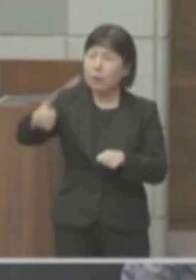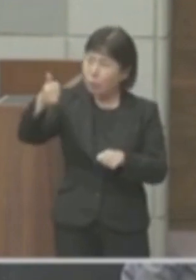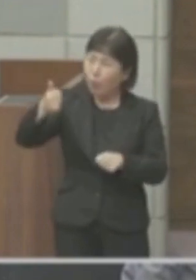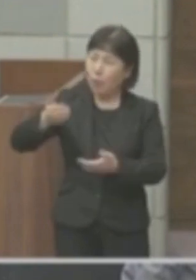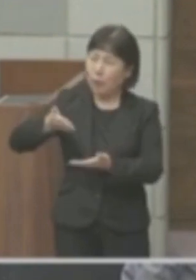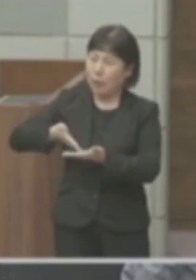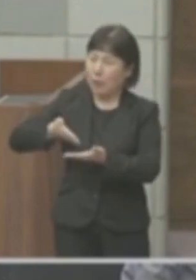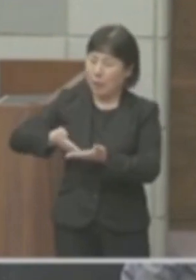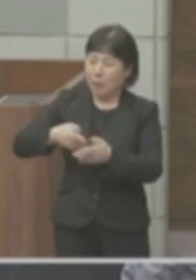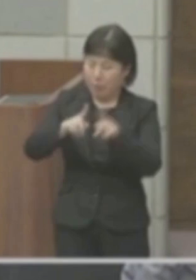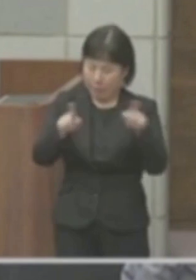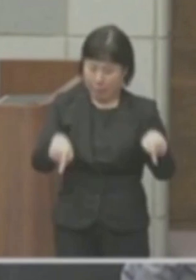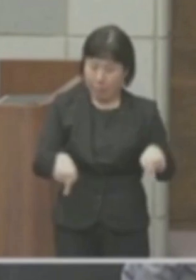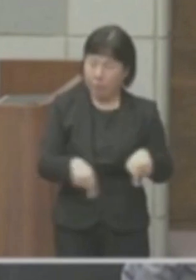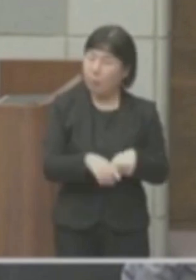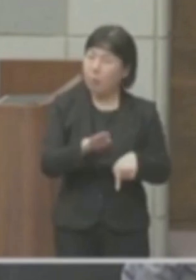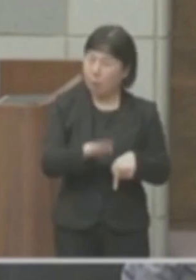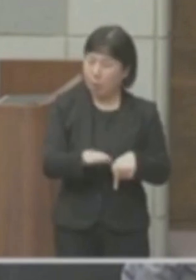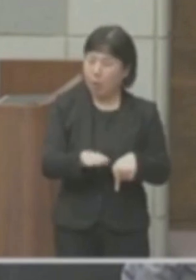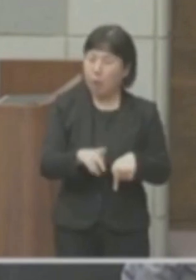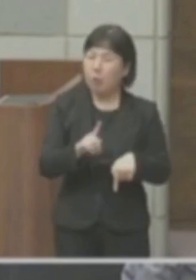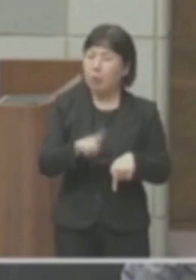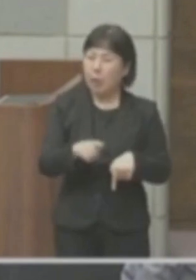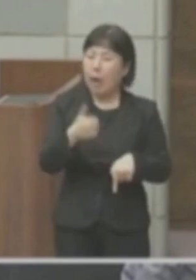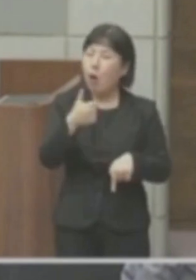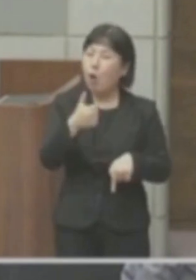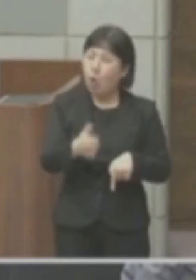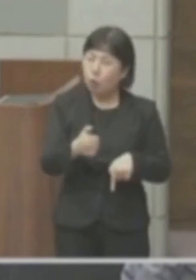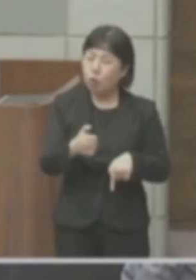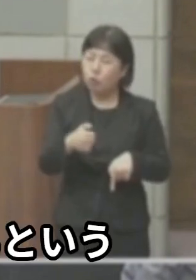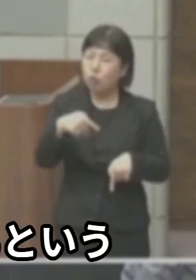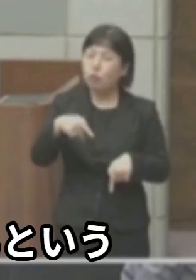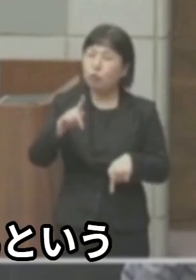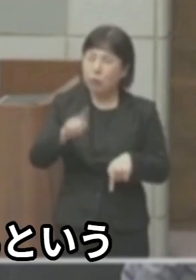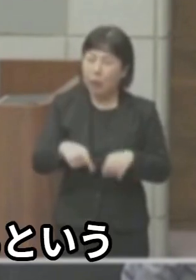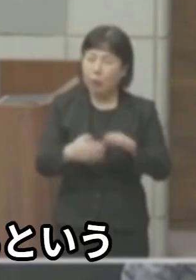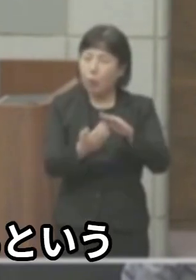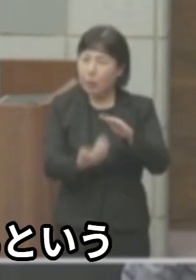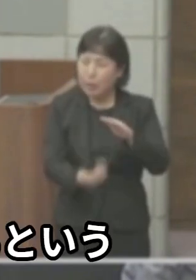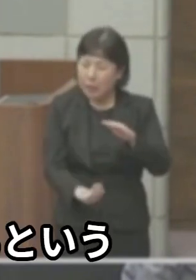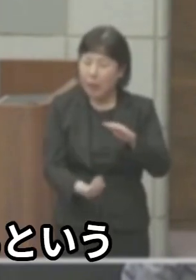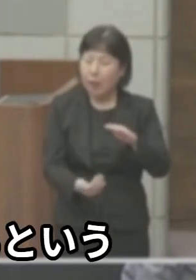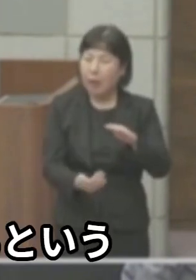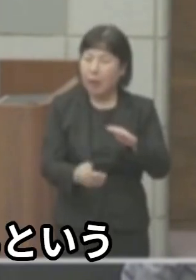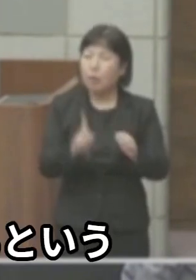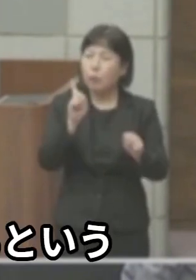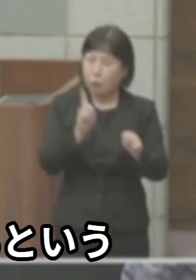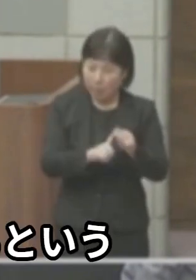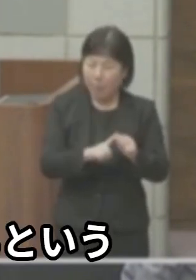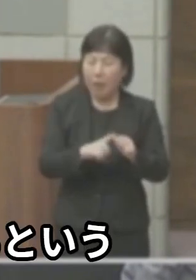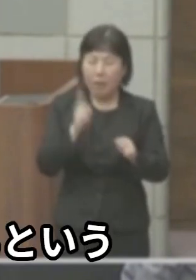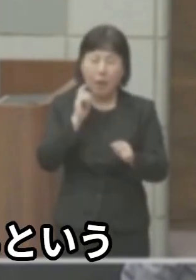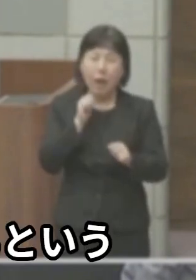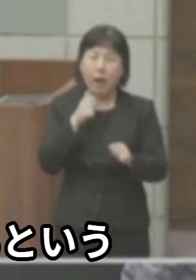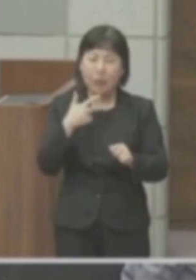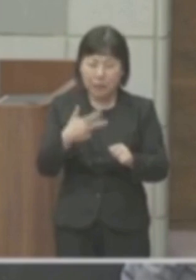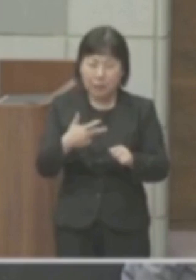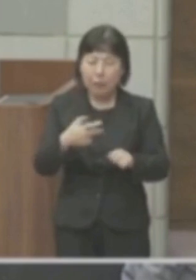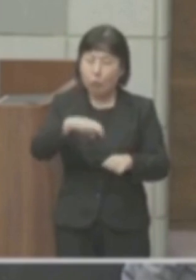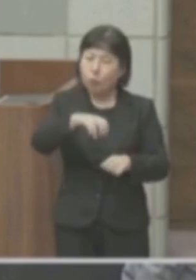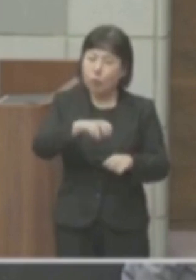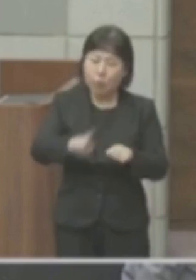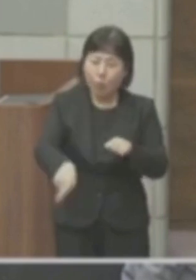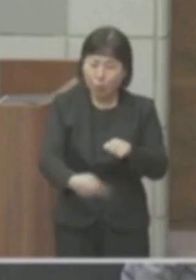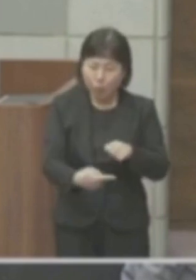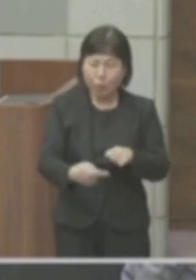を読めばね、50ナノグラム以下に抑えるために明石の水道局がめちゃくちゃ苦労しているという、苦労